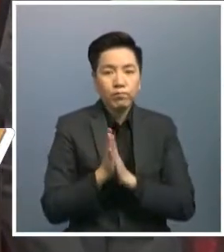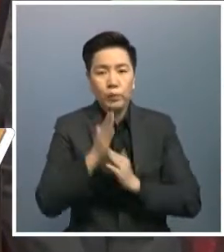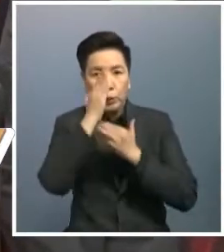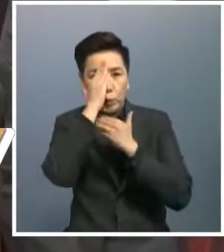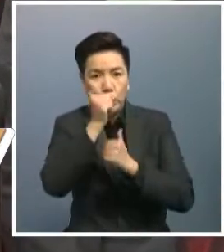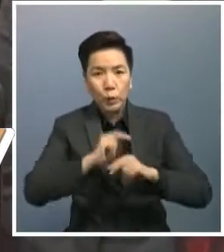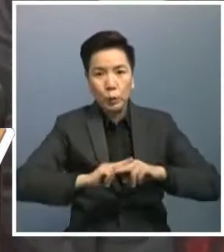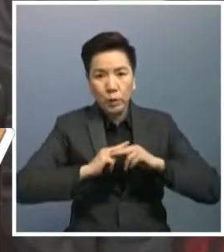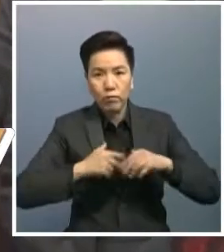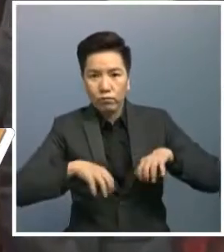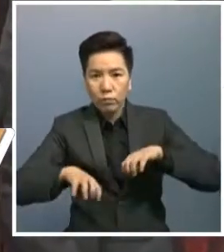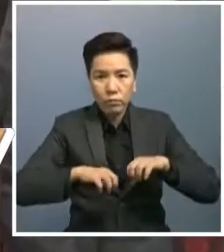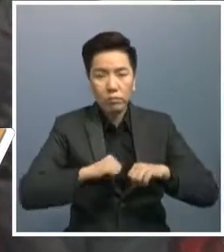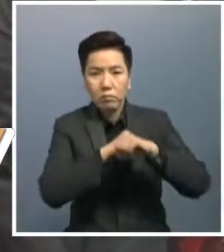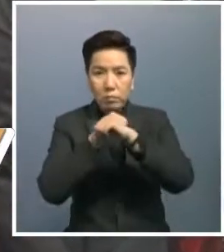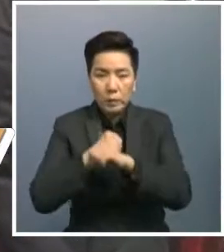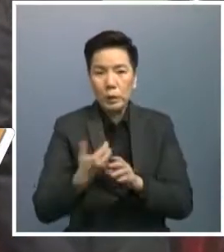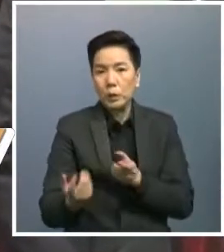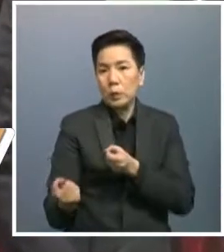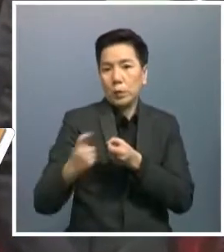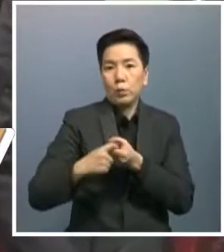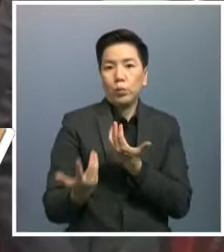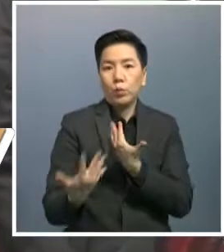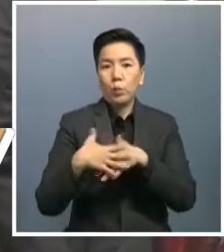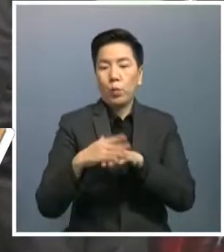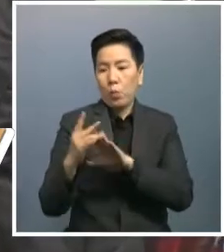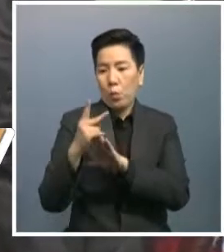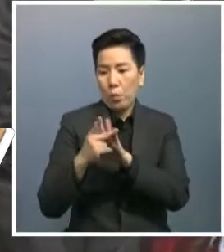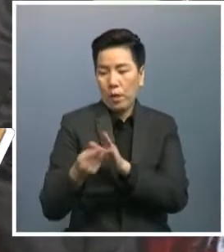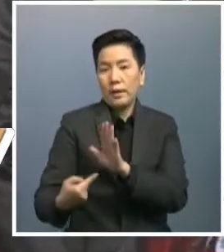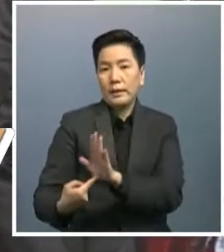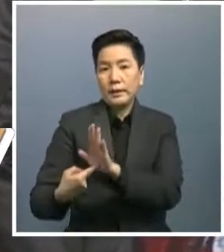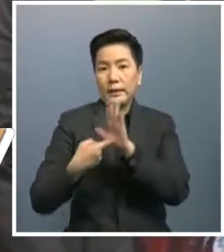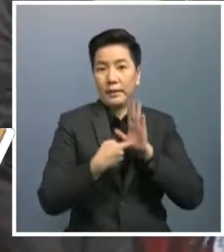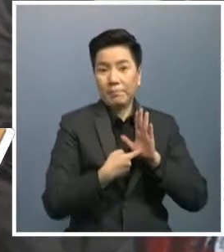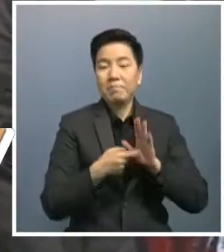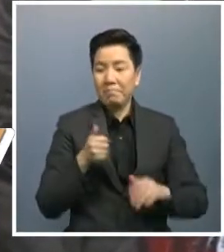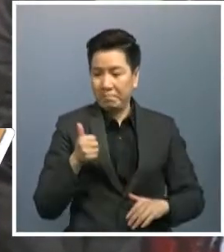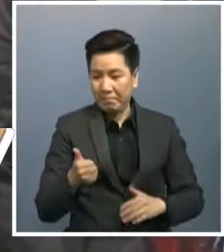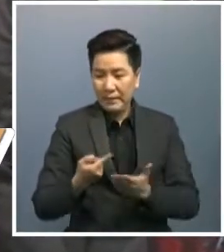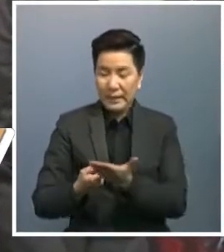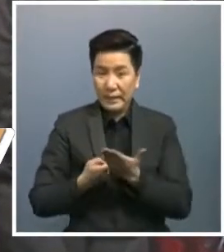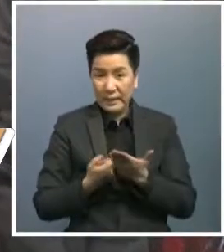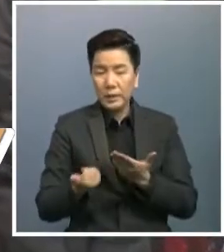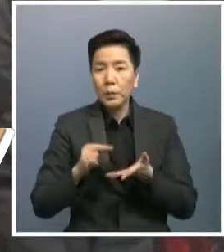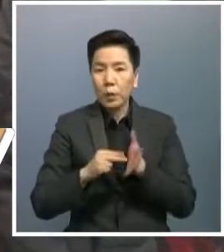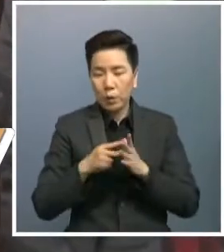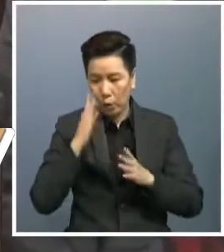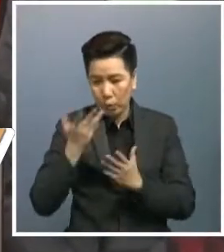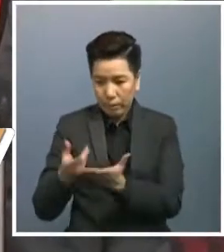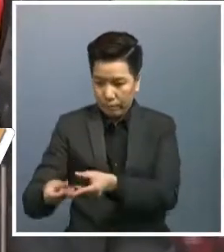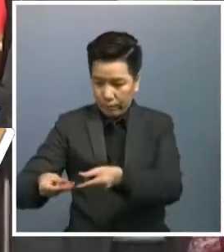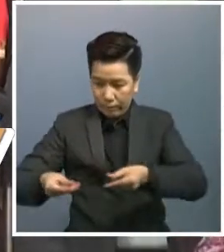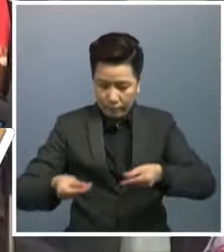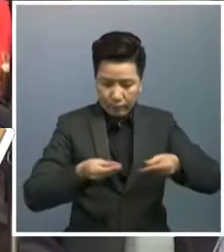ในการเข้ามามีส่วนร่วมทางการเมืองโดยร่วมกันเสนอกฎหมายสำหรับขั้นตอนต่อไปก็คือการตรวจสอบความ